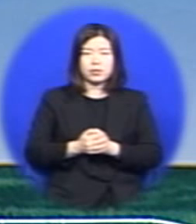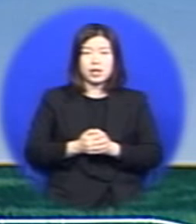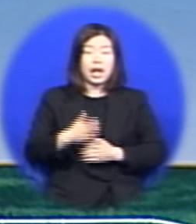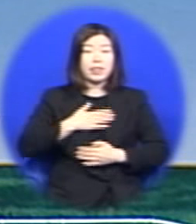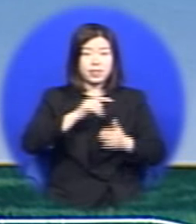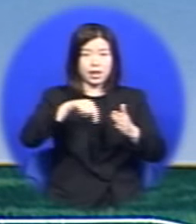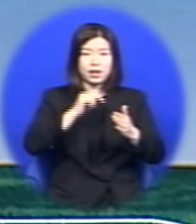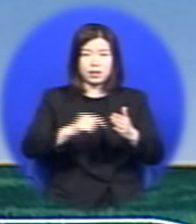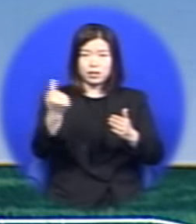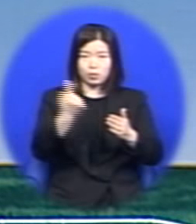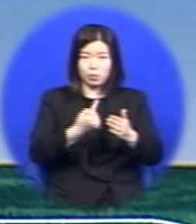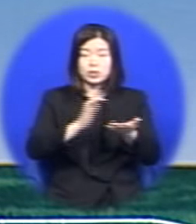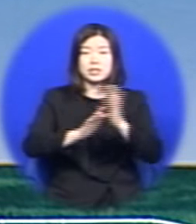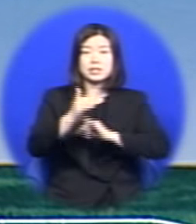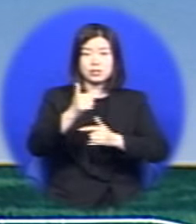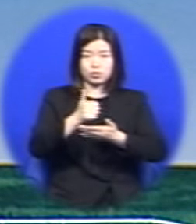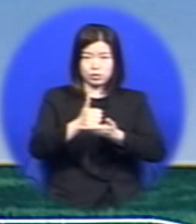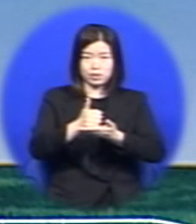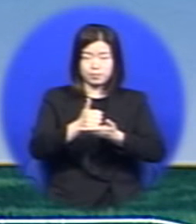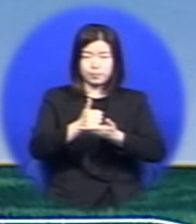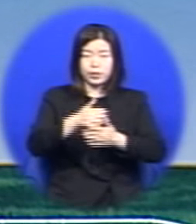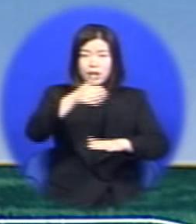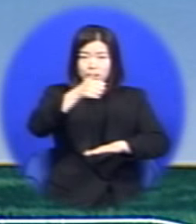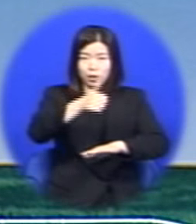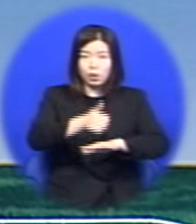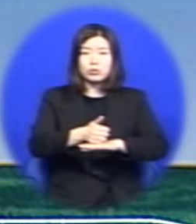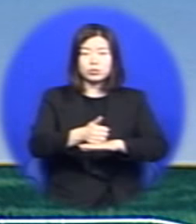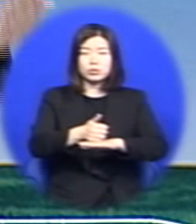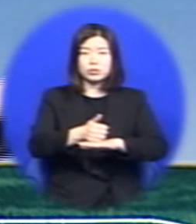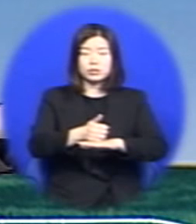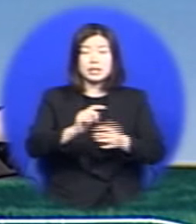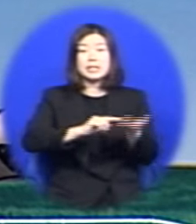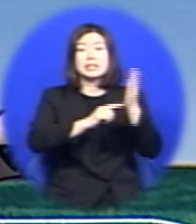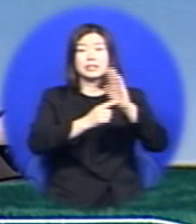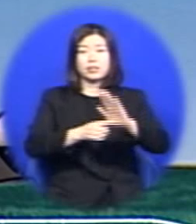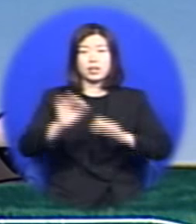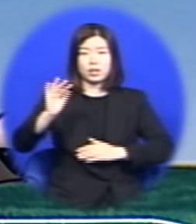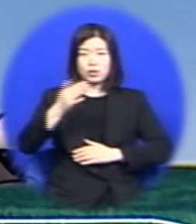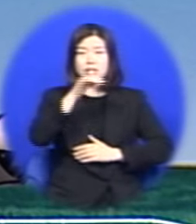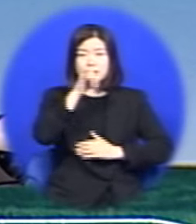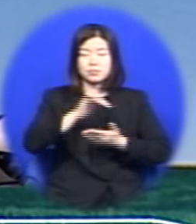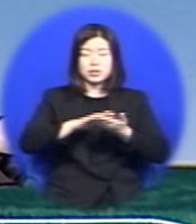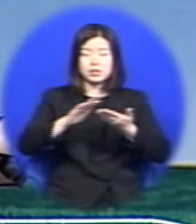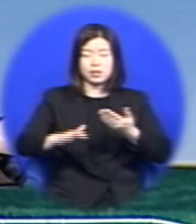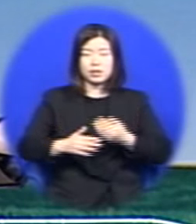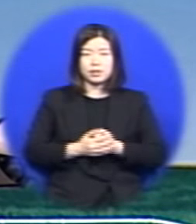내 안에 오신 예수님 결국은 드러나게 되어 있습니다.